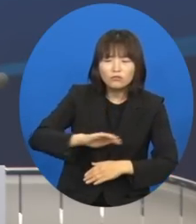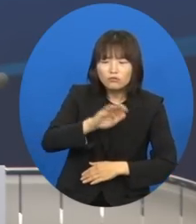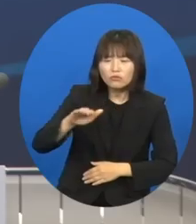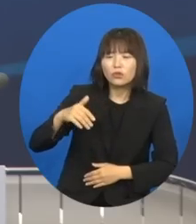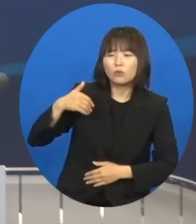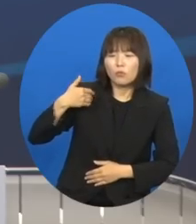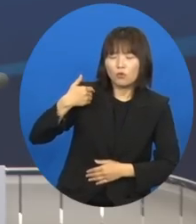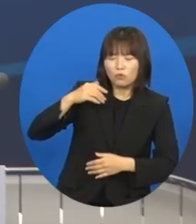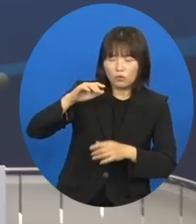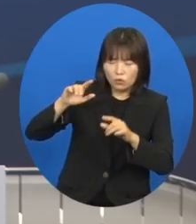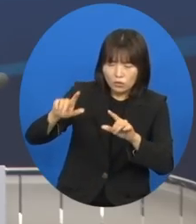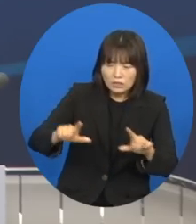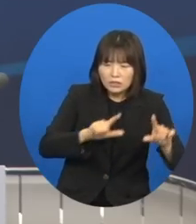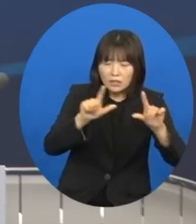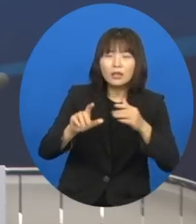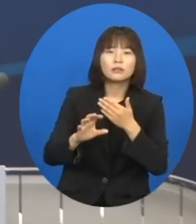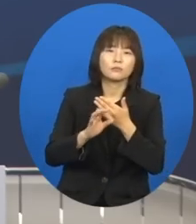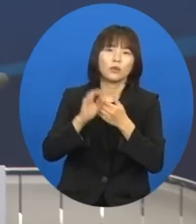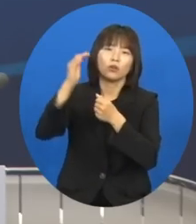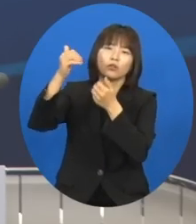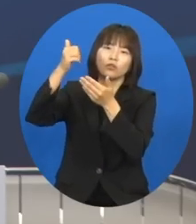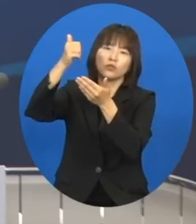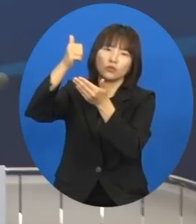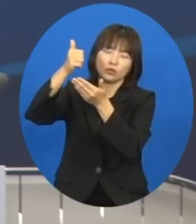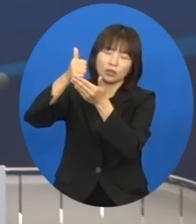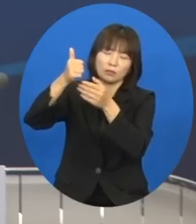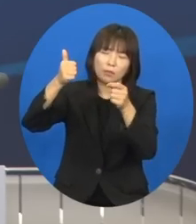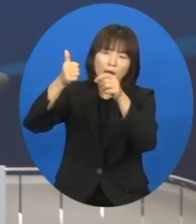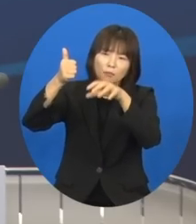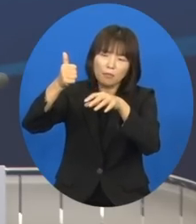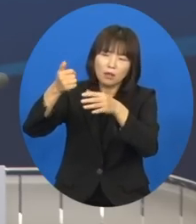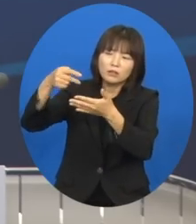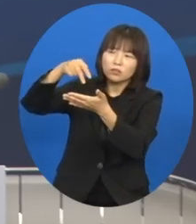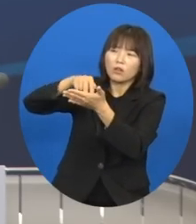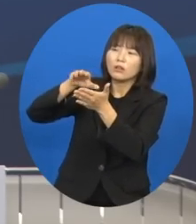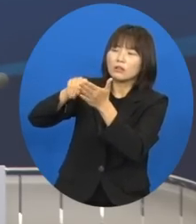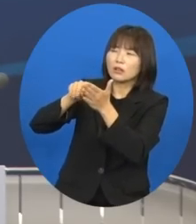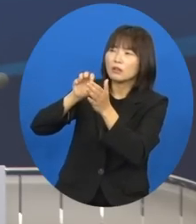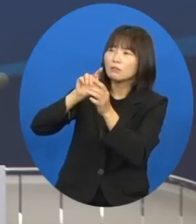하루하루를 살아간다면 주님 앞에 섰을 때 뭐라고 우리가 말할 수 있습니까?